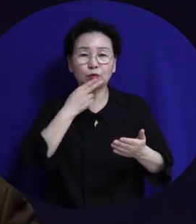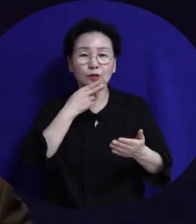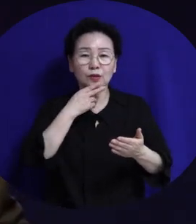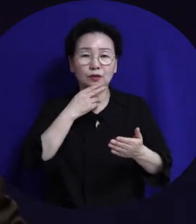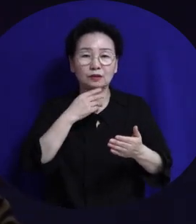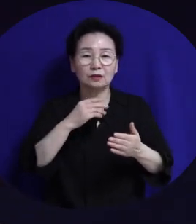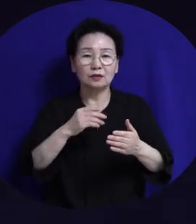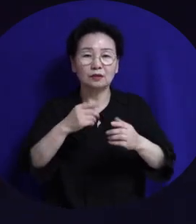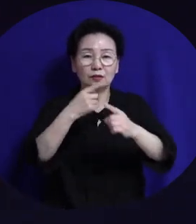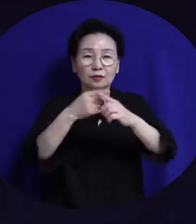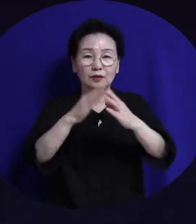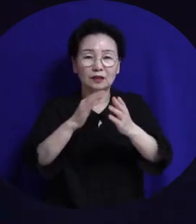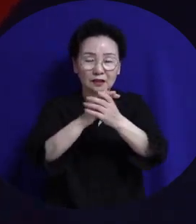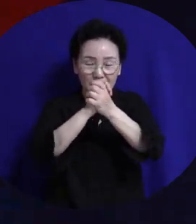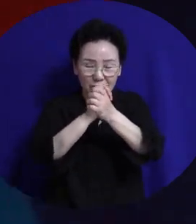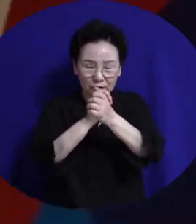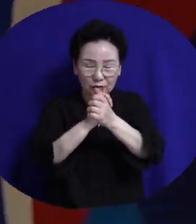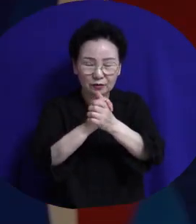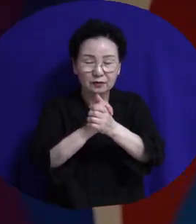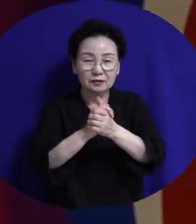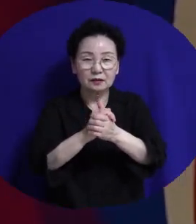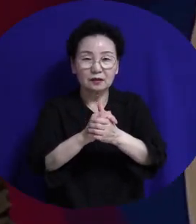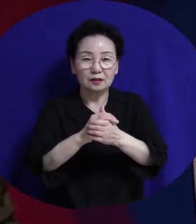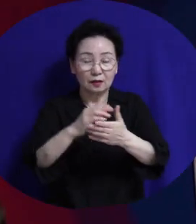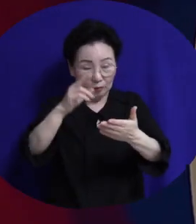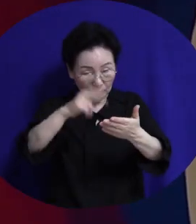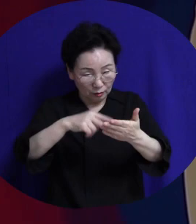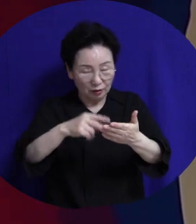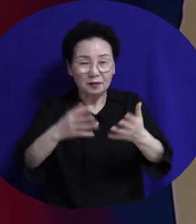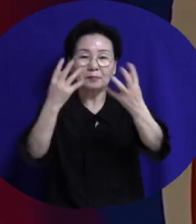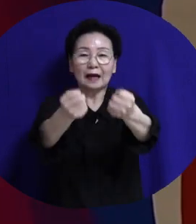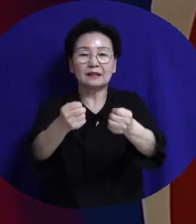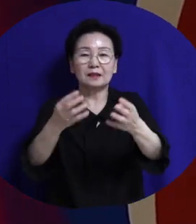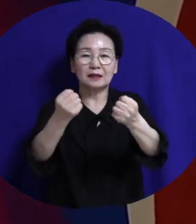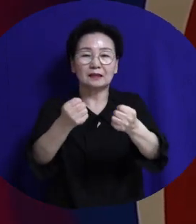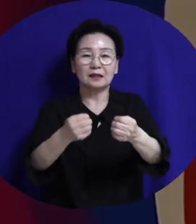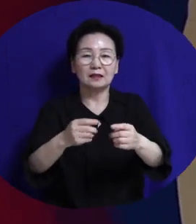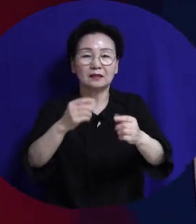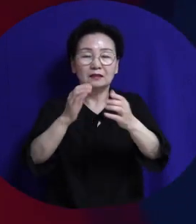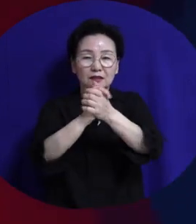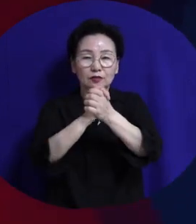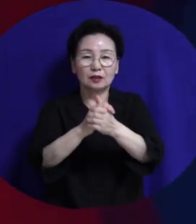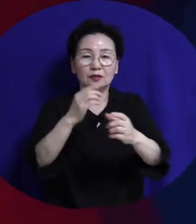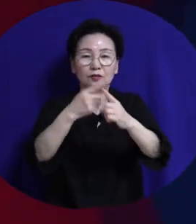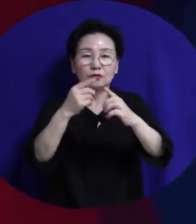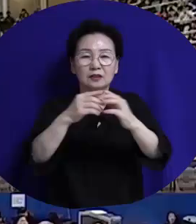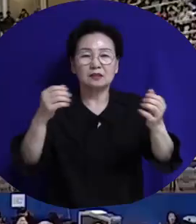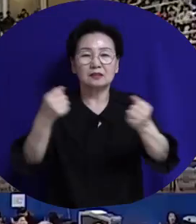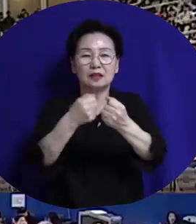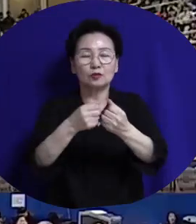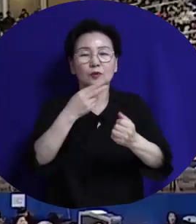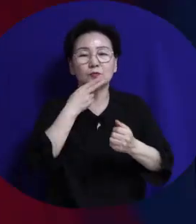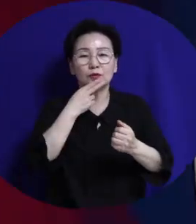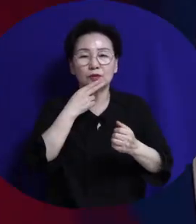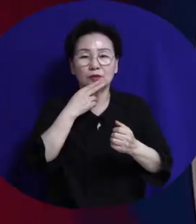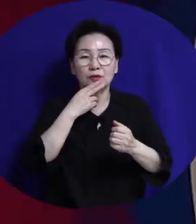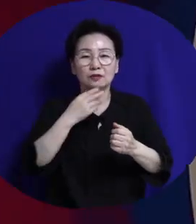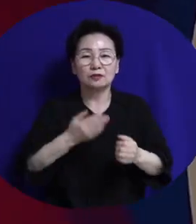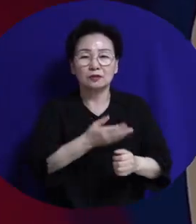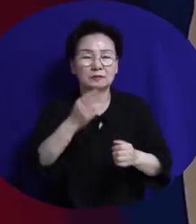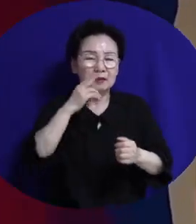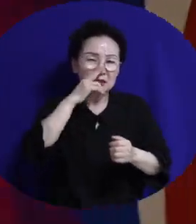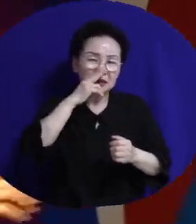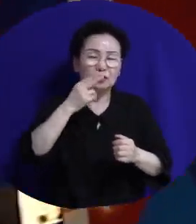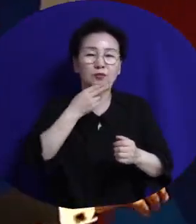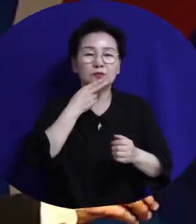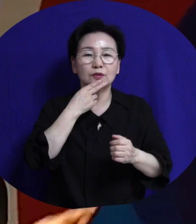교회가 기도했다는 건 본 걸 믿으면 벌써 기도했다는 건 맞다고요. 기도하는 교회는 싸우지 않는 걸 믿어요. 두 손 이겨요. 여러분 시기